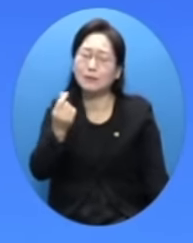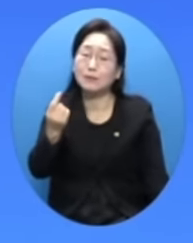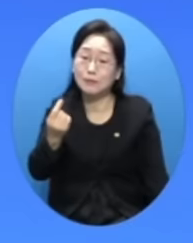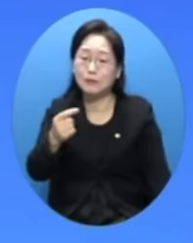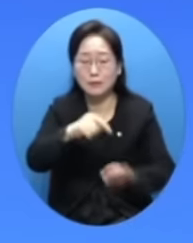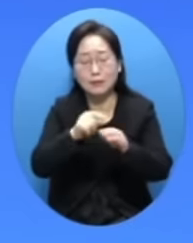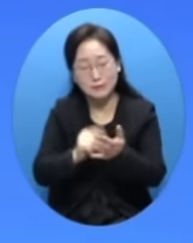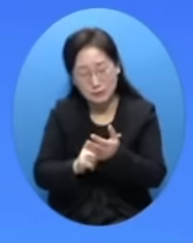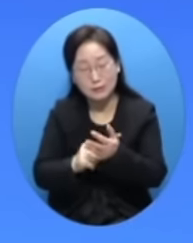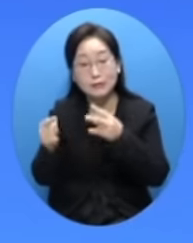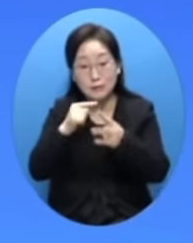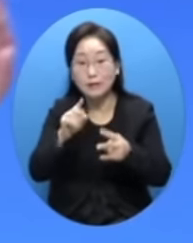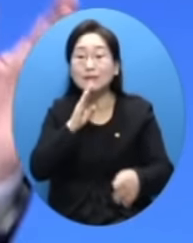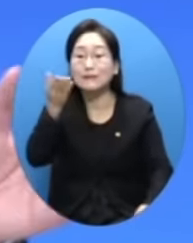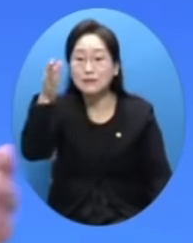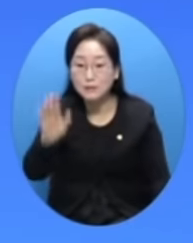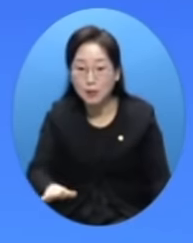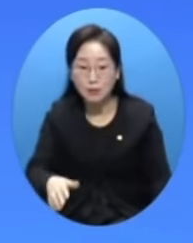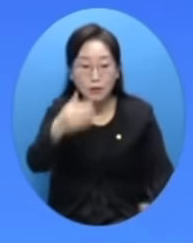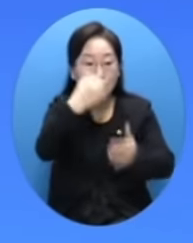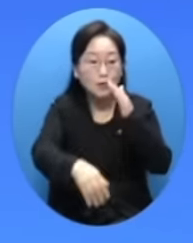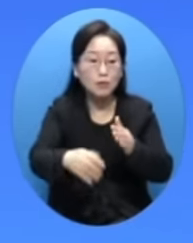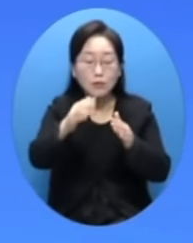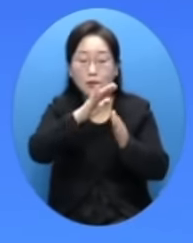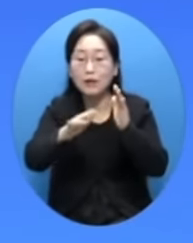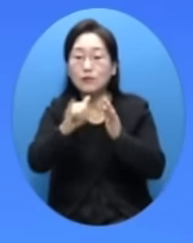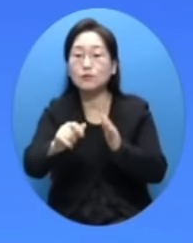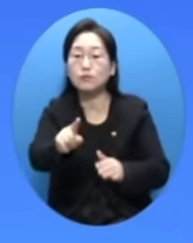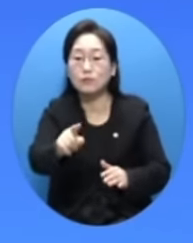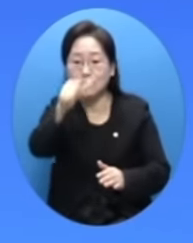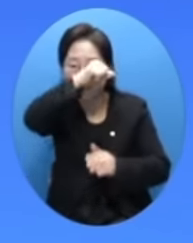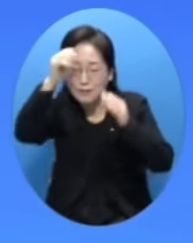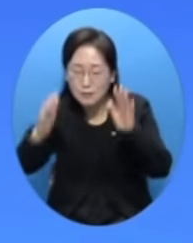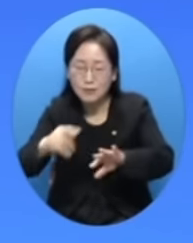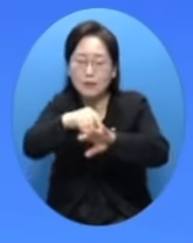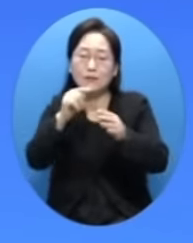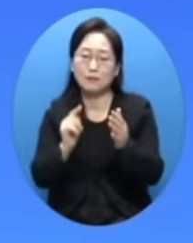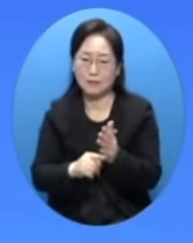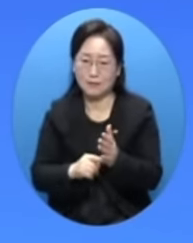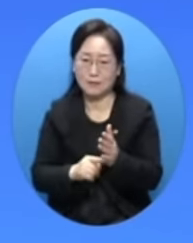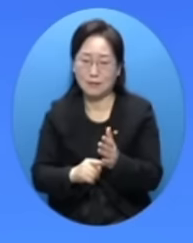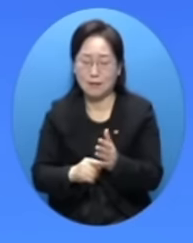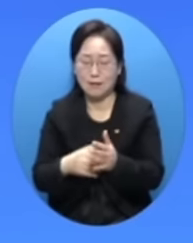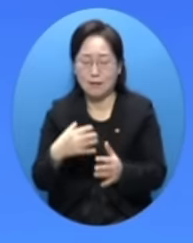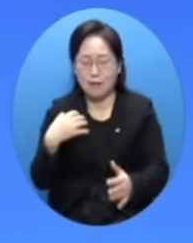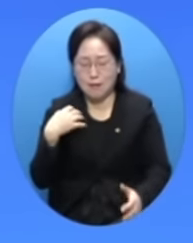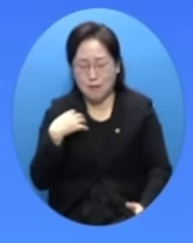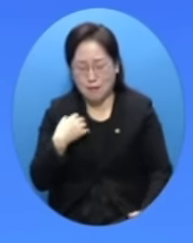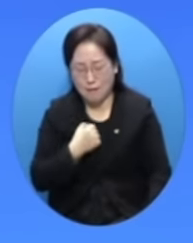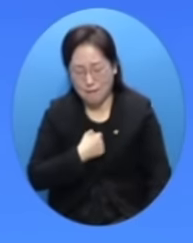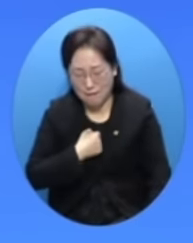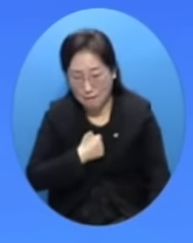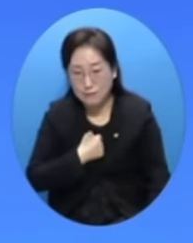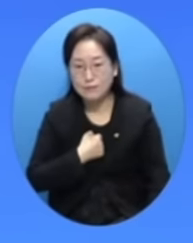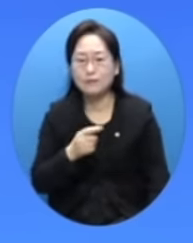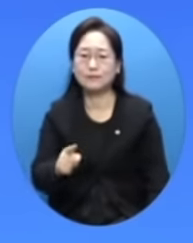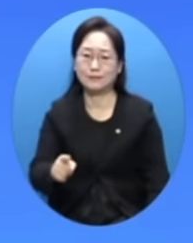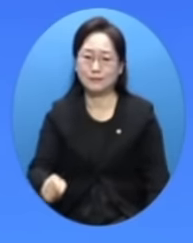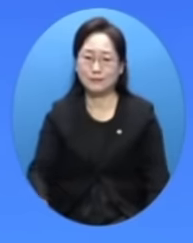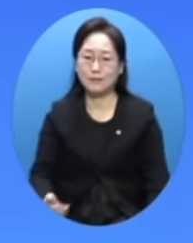했냐 하겠지만 남은 가족들은 평생 마음에 짐을 안고 살게 되는 것입니다